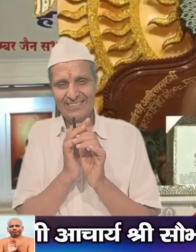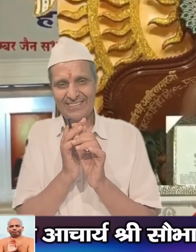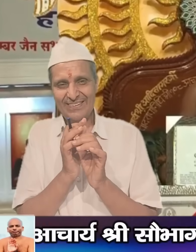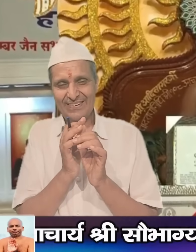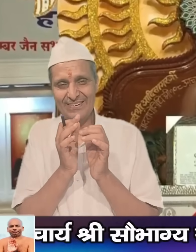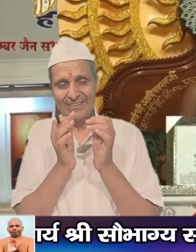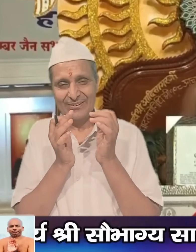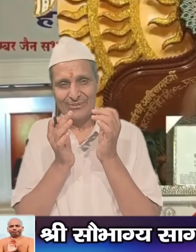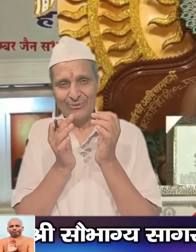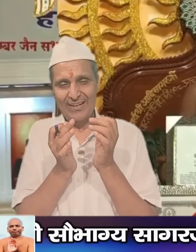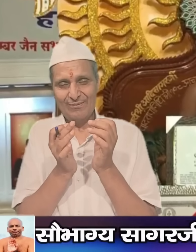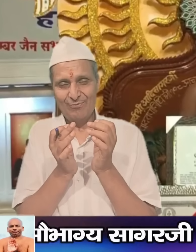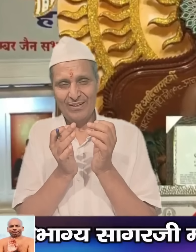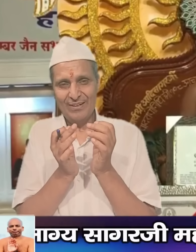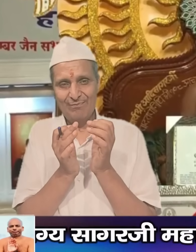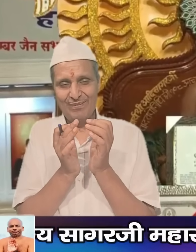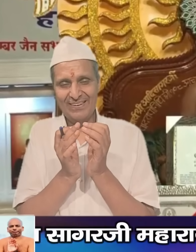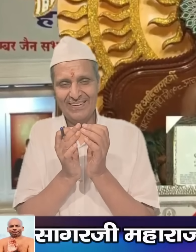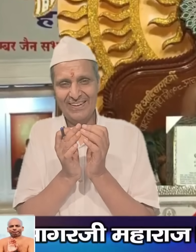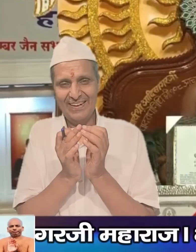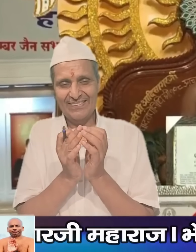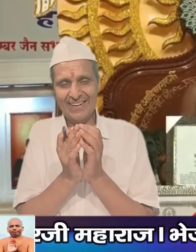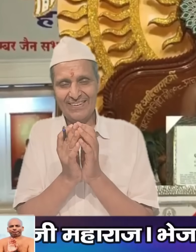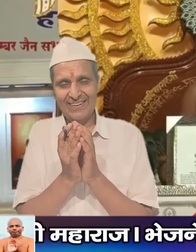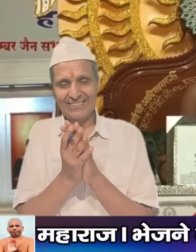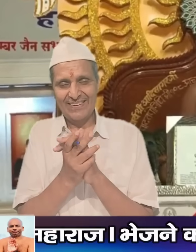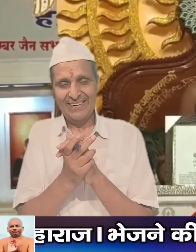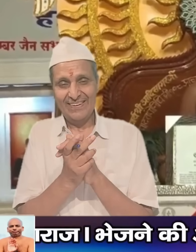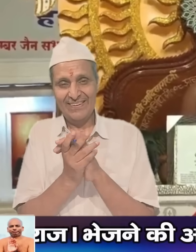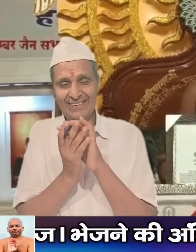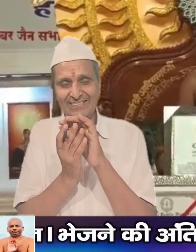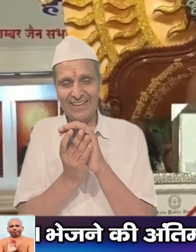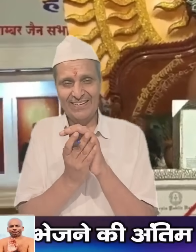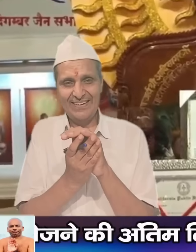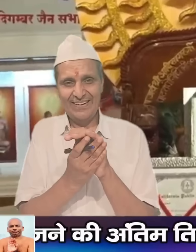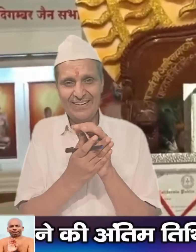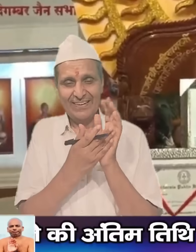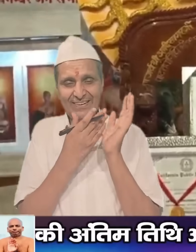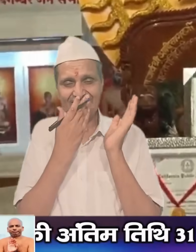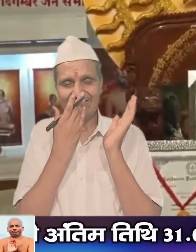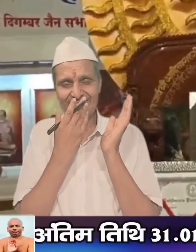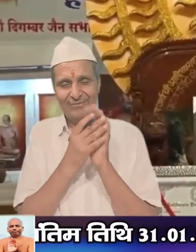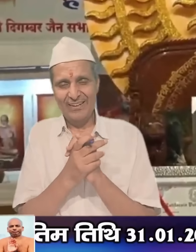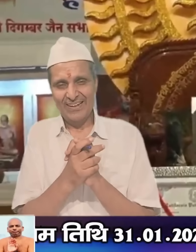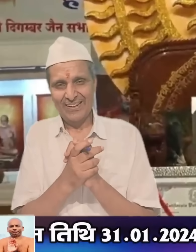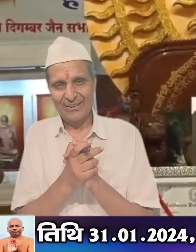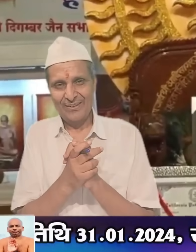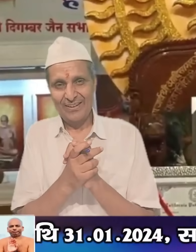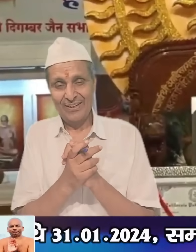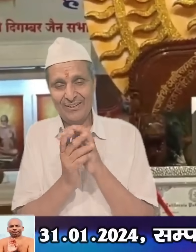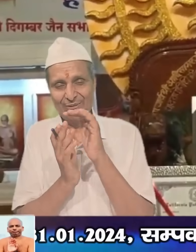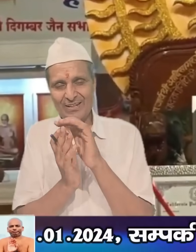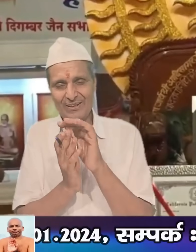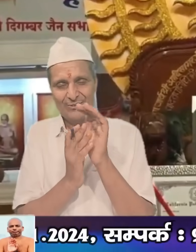आज 16 नवंबर प्रातः आचार्य श्री का संघ चल दिया विहार करते